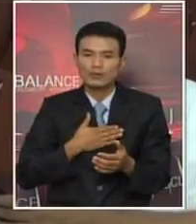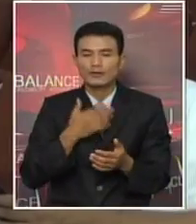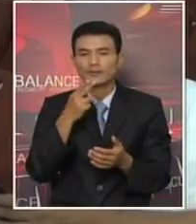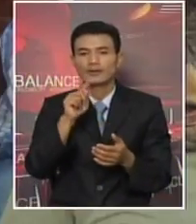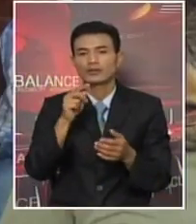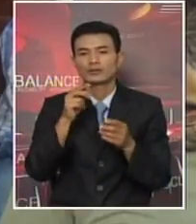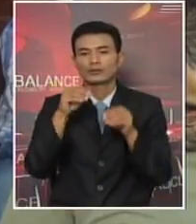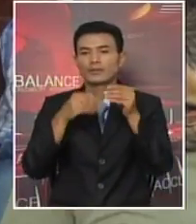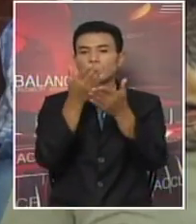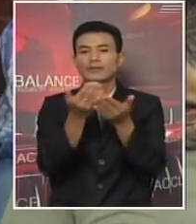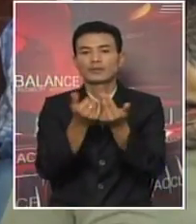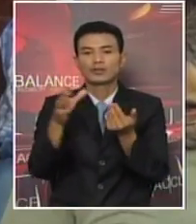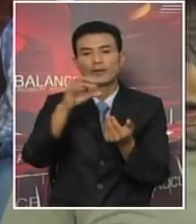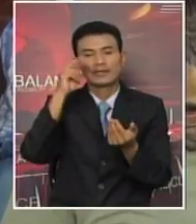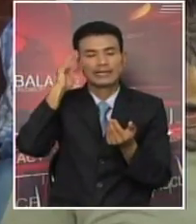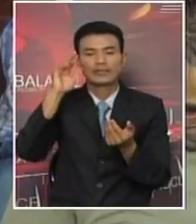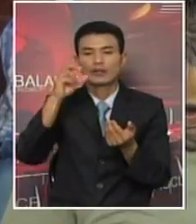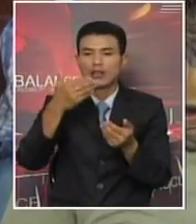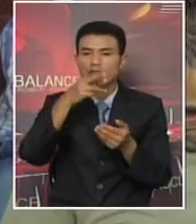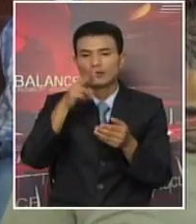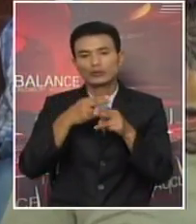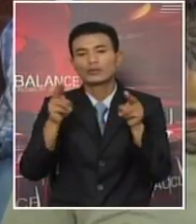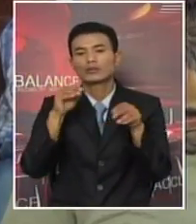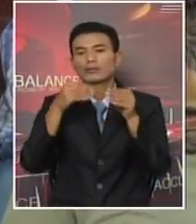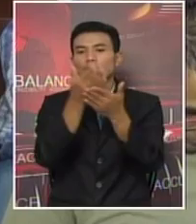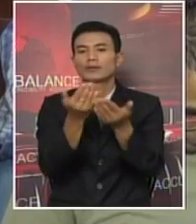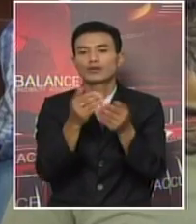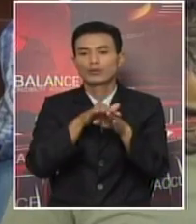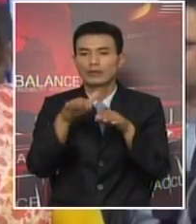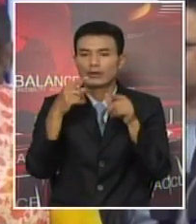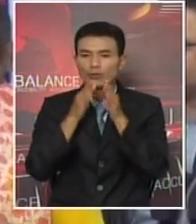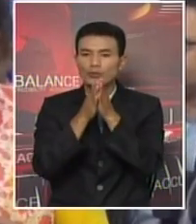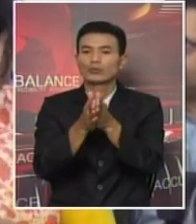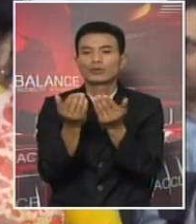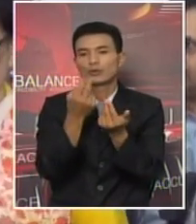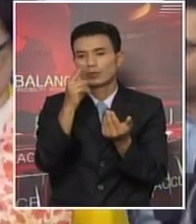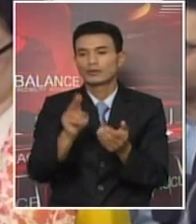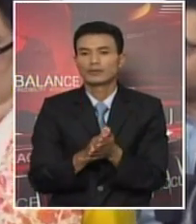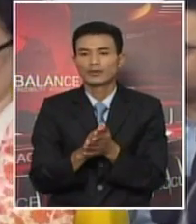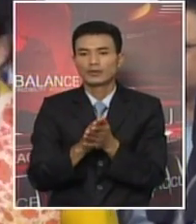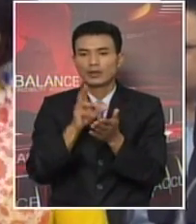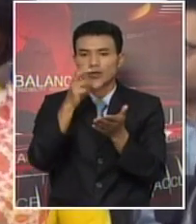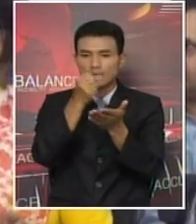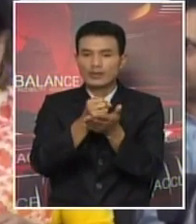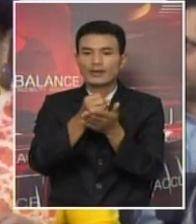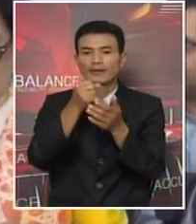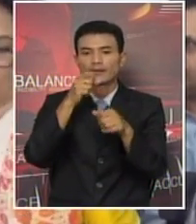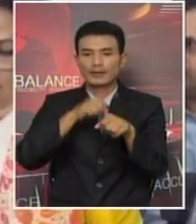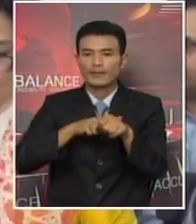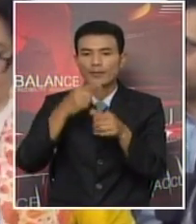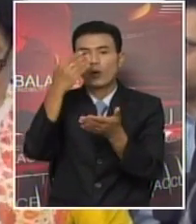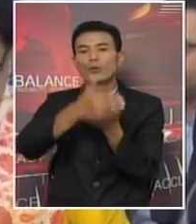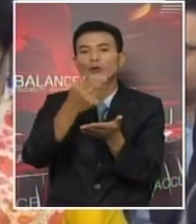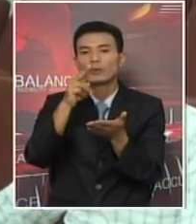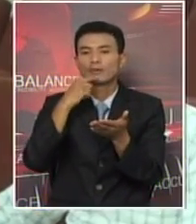दर्ता गर्न पनि सबै राजनीतिक दल र स्वतन्त्र उम्मेदवारहरूलाई आग्रह गरे। यादवले उम्मेद्वार दर्ता गराउने कार्यमा अवरोध सिर्जना गरे त्यस्ता